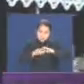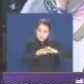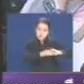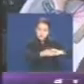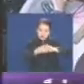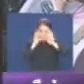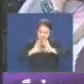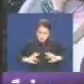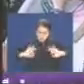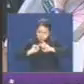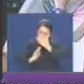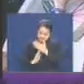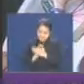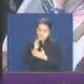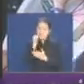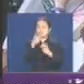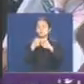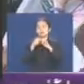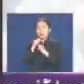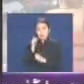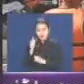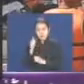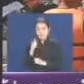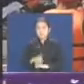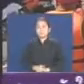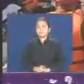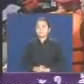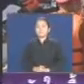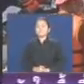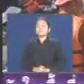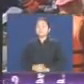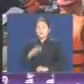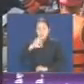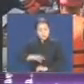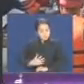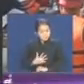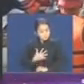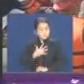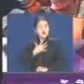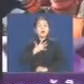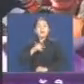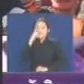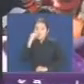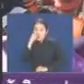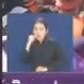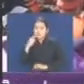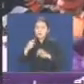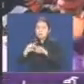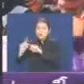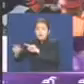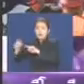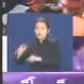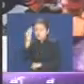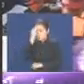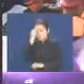ที่จะทำให้เราผ่านพ้นมันไปได ้รื่นใจดีใจพอเวลาต่างชาติเขามีเหตุอะไรต่างๆเช่นญี่ปุ่น